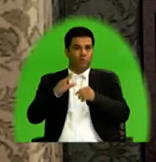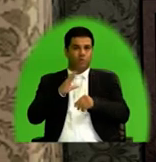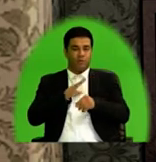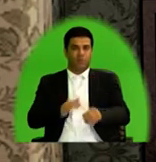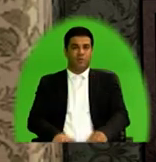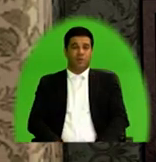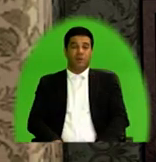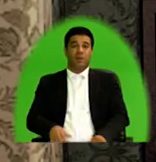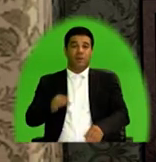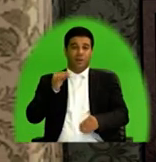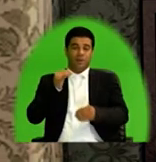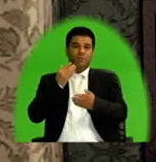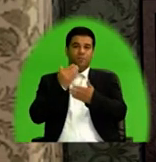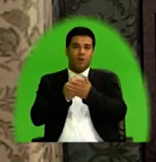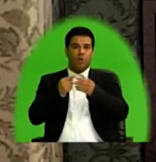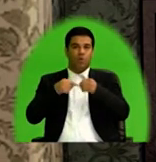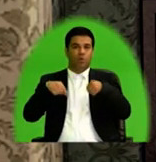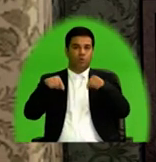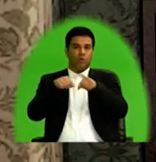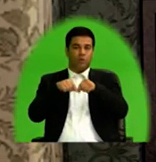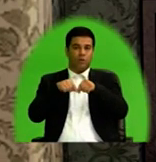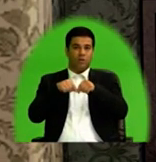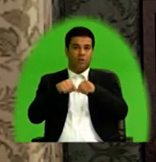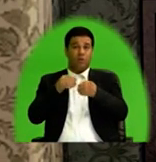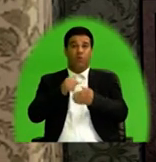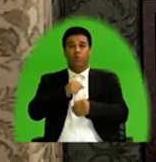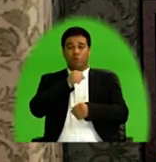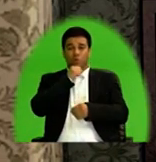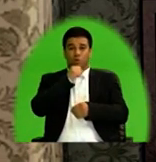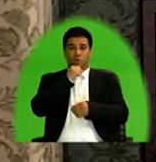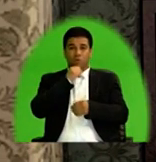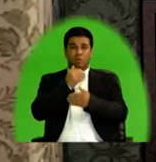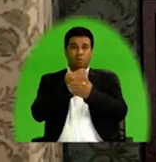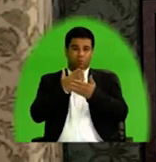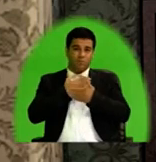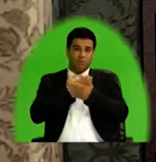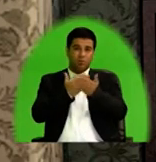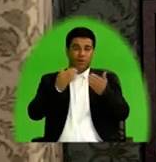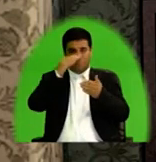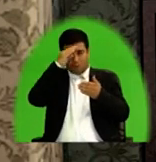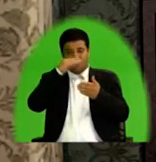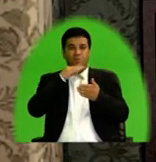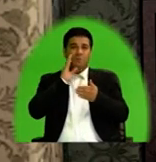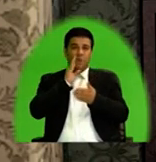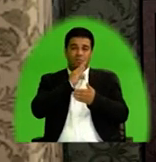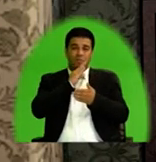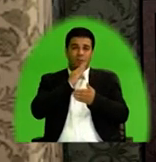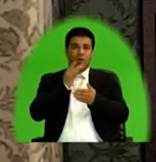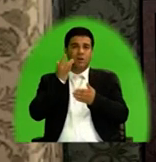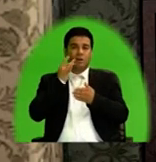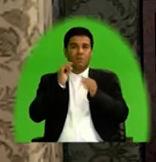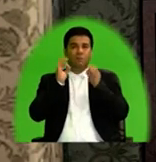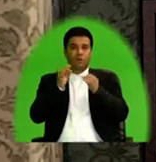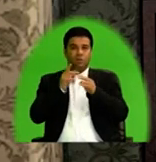работы. И, конечно, примеры в окружении. Взрослые, мы, родители, как правило, не